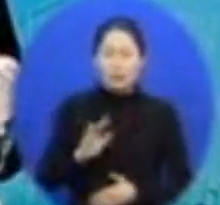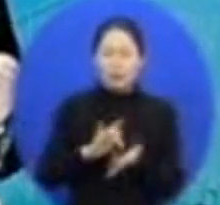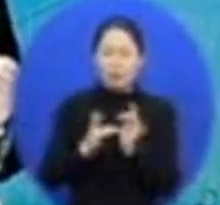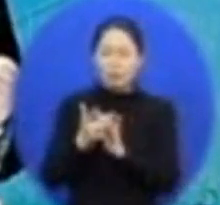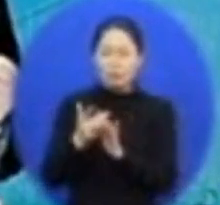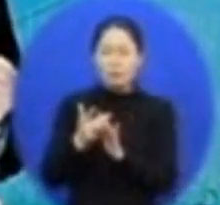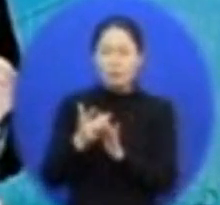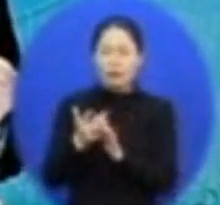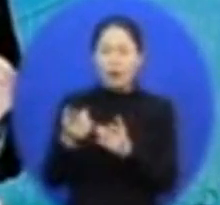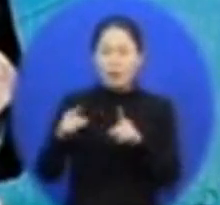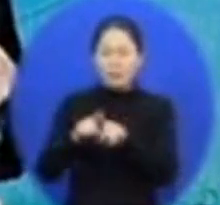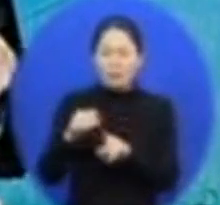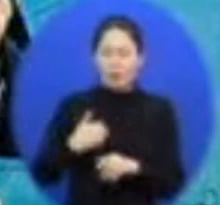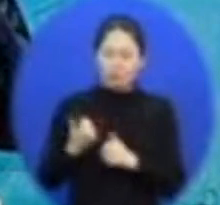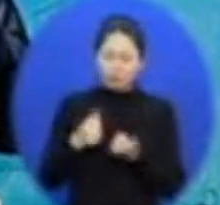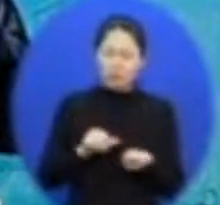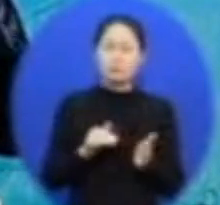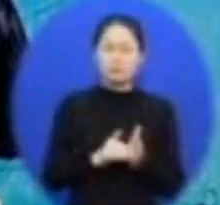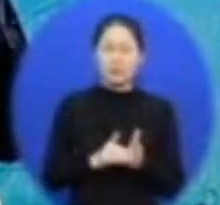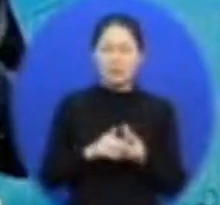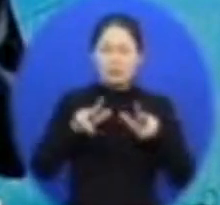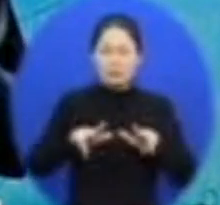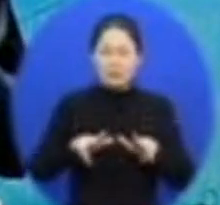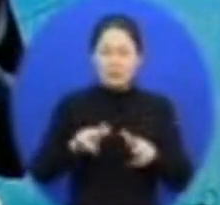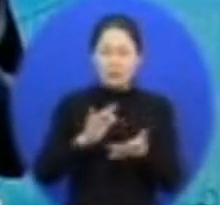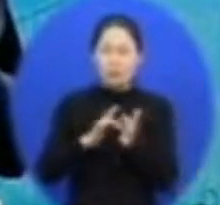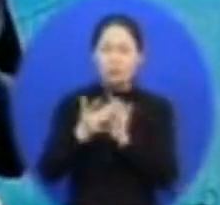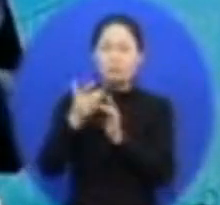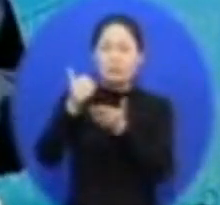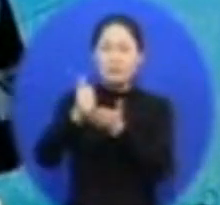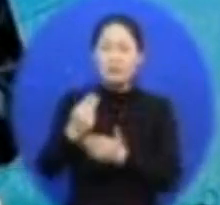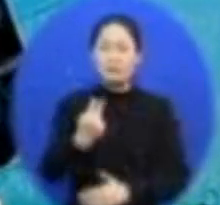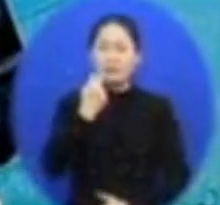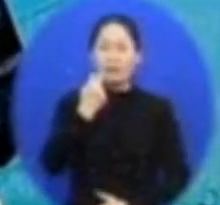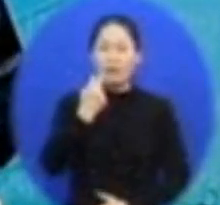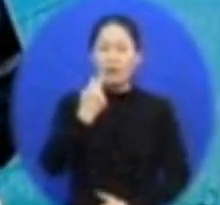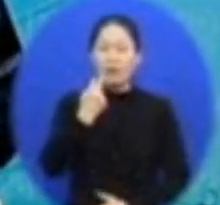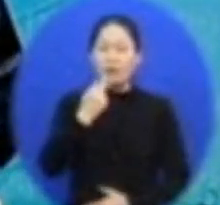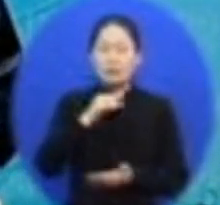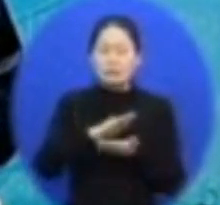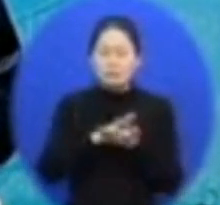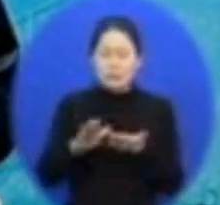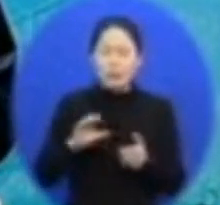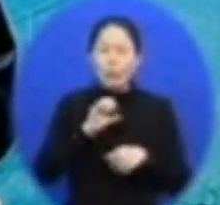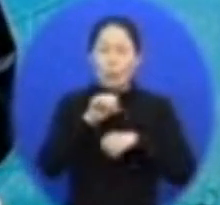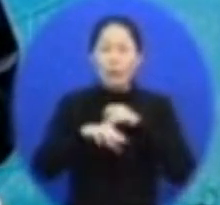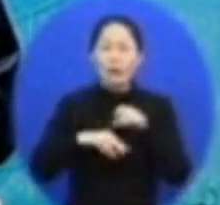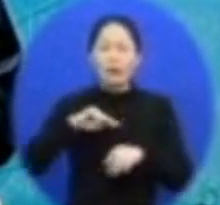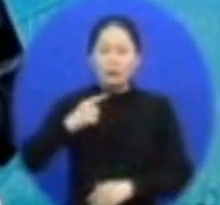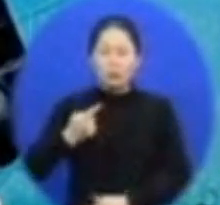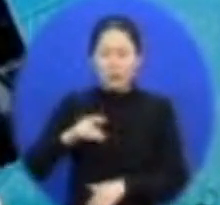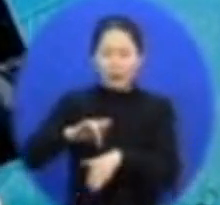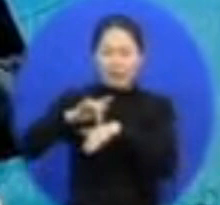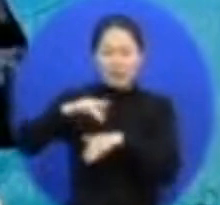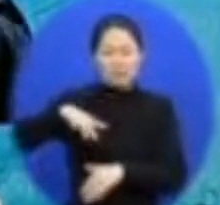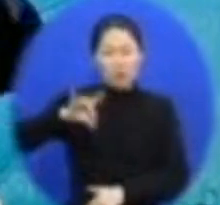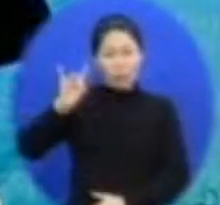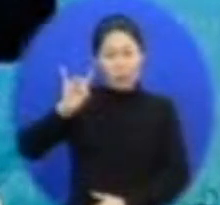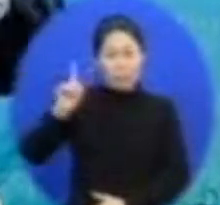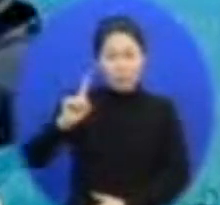죽었습니다 이제 예수님의 생명 이십니다 이게 고백을 해도 나기가 처음에는